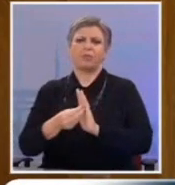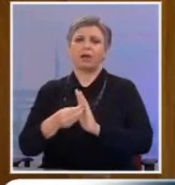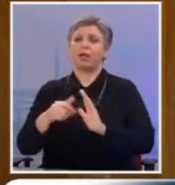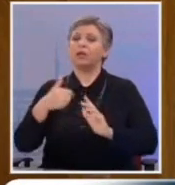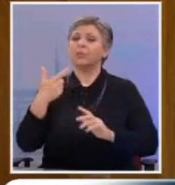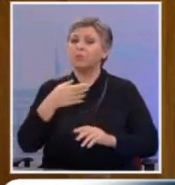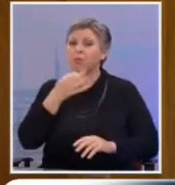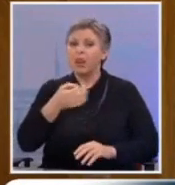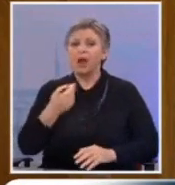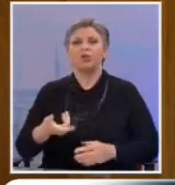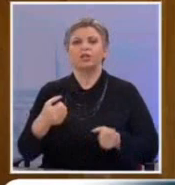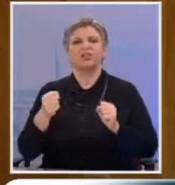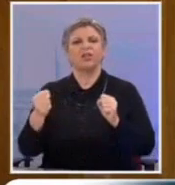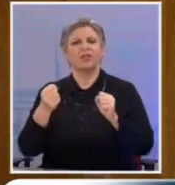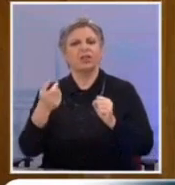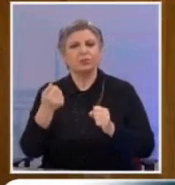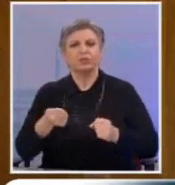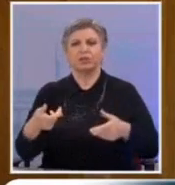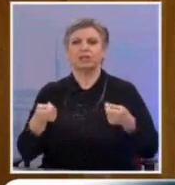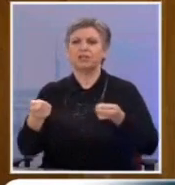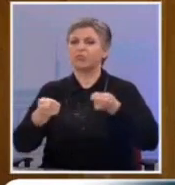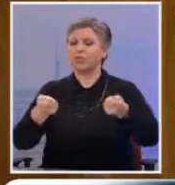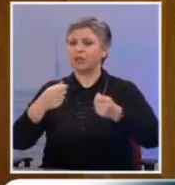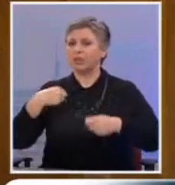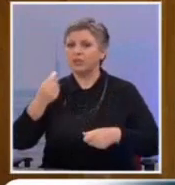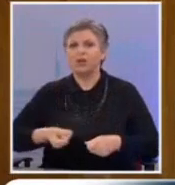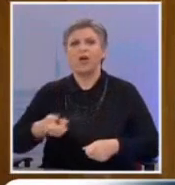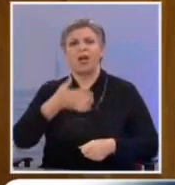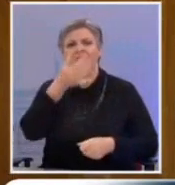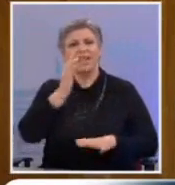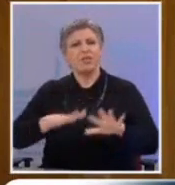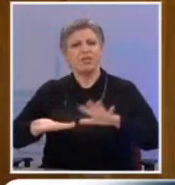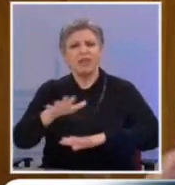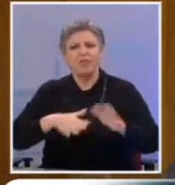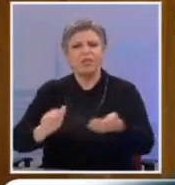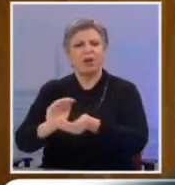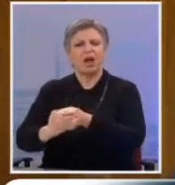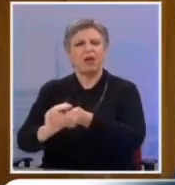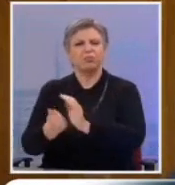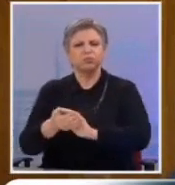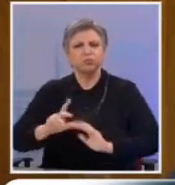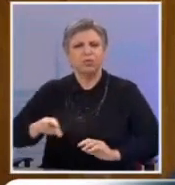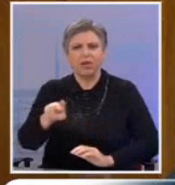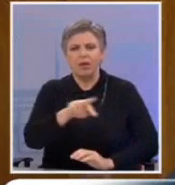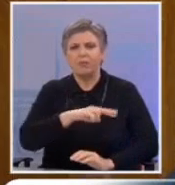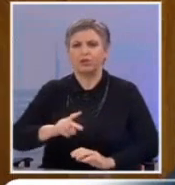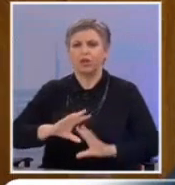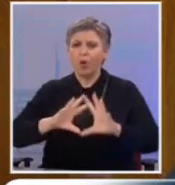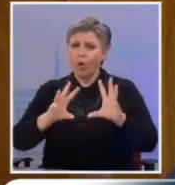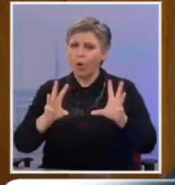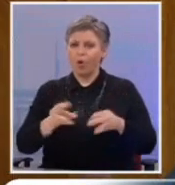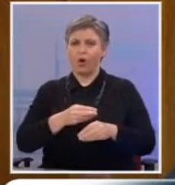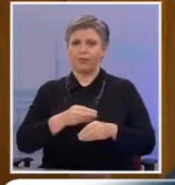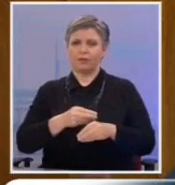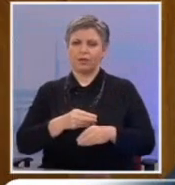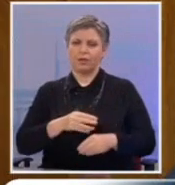κράτος, μιλάω για τη δημόσια διοίκηση, για το πολιτικό σύστημα, για τη διαφθορά, για τη διαπλοκή, όλα αυτά που όλοι τα ξέρετε πολύ καλά. Και